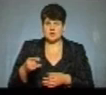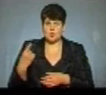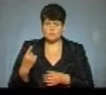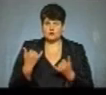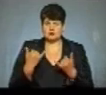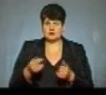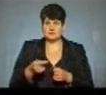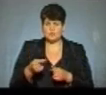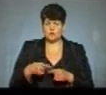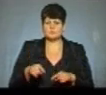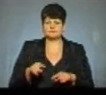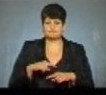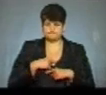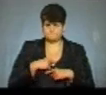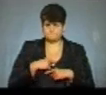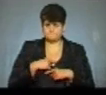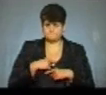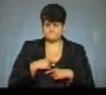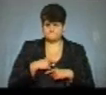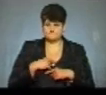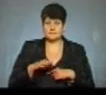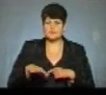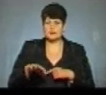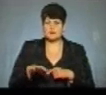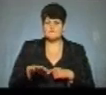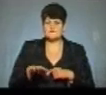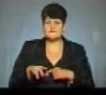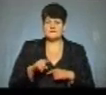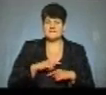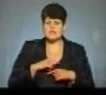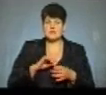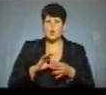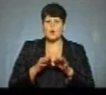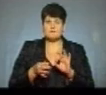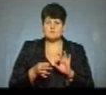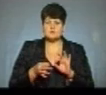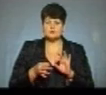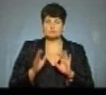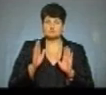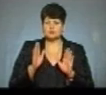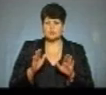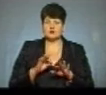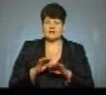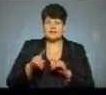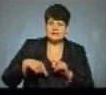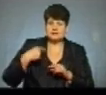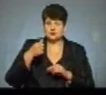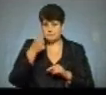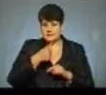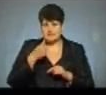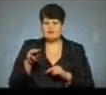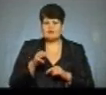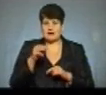Сьогодні в Тернополі завершуються зональні змагання. Фінал олімпійського лечати буде проведений на слідуючий рік в травні